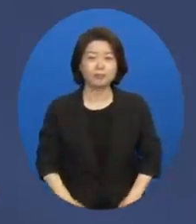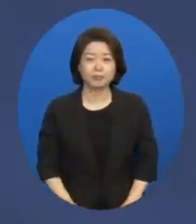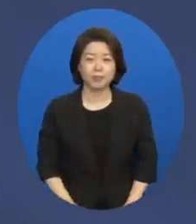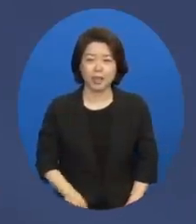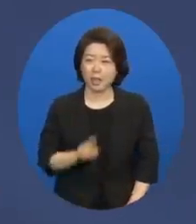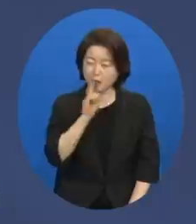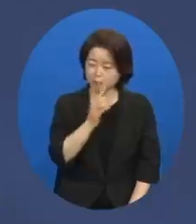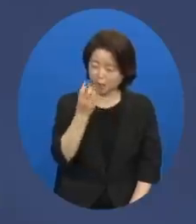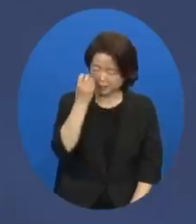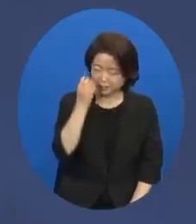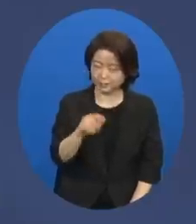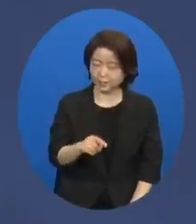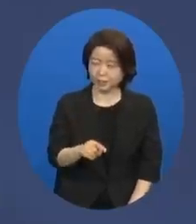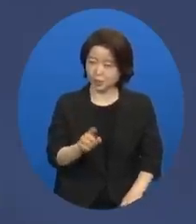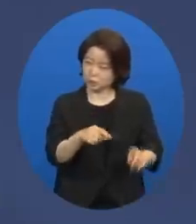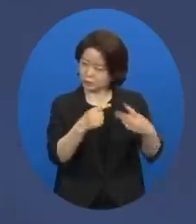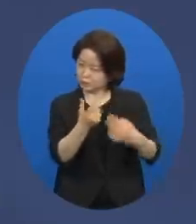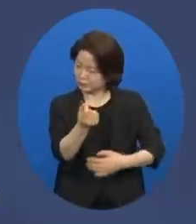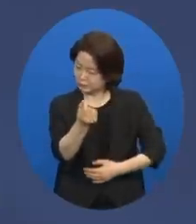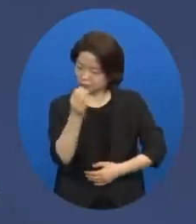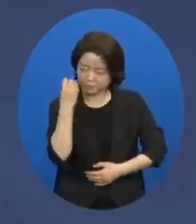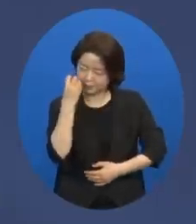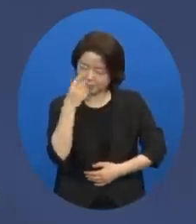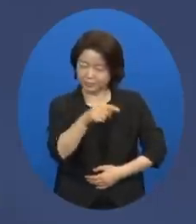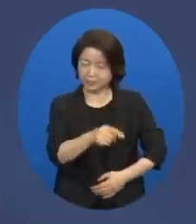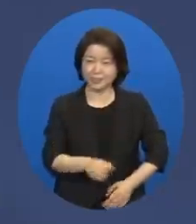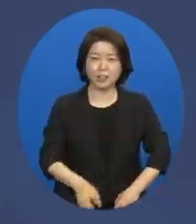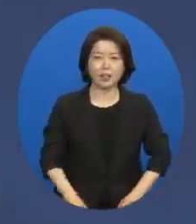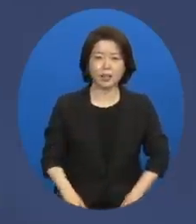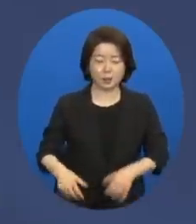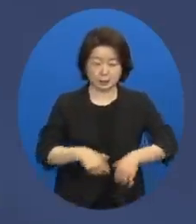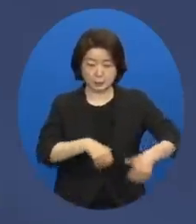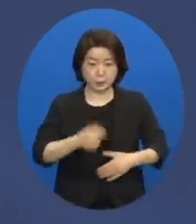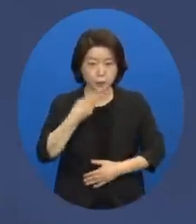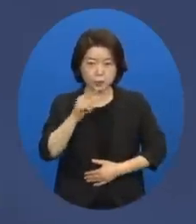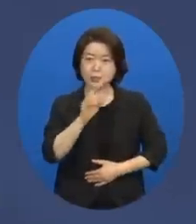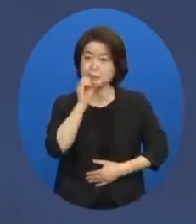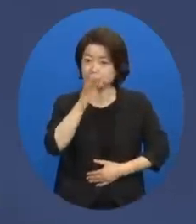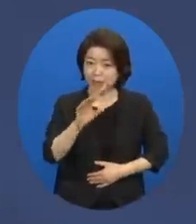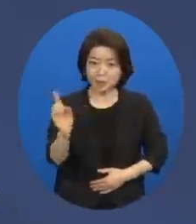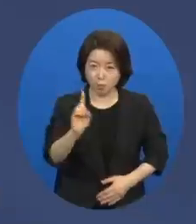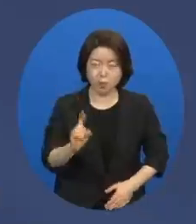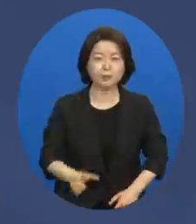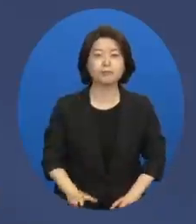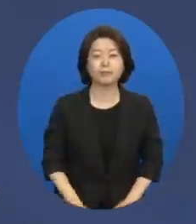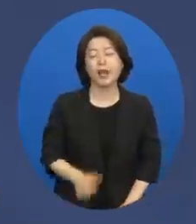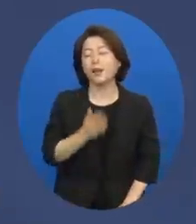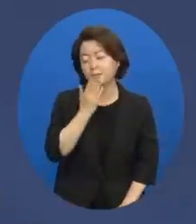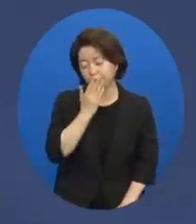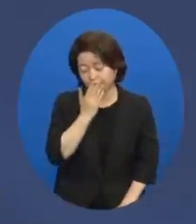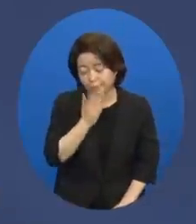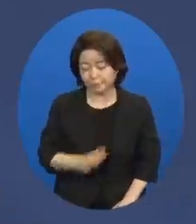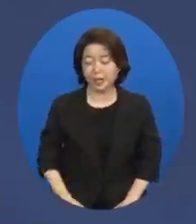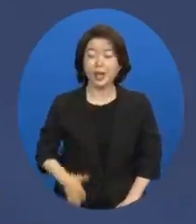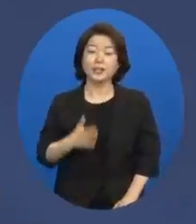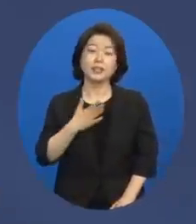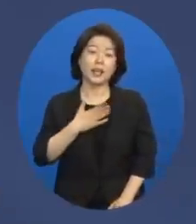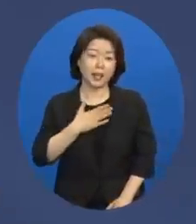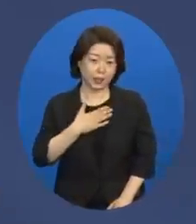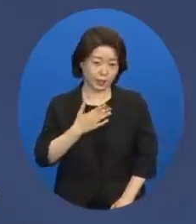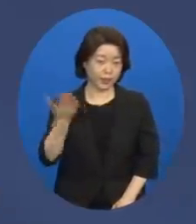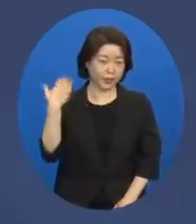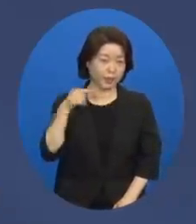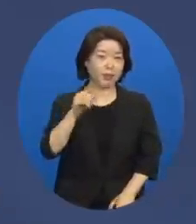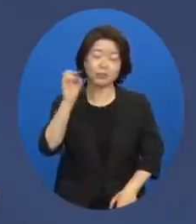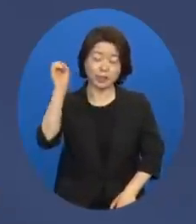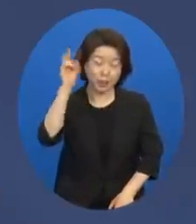어떻게 말을 그렇게 알아듣는지 모르겠는데 뭐라고 대답하는 거 아니? 주저없이 거기도 주저없이 제가요 그때요